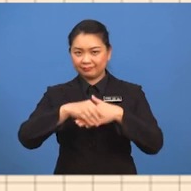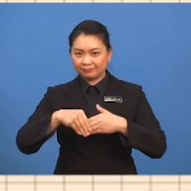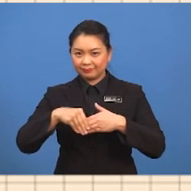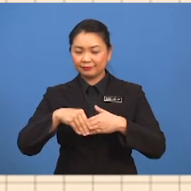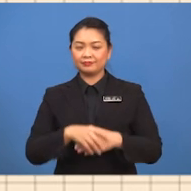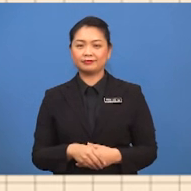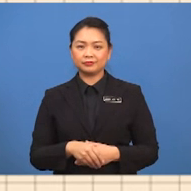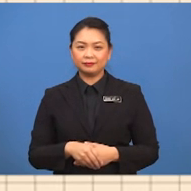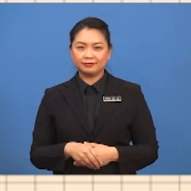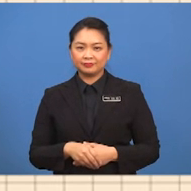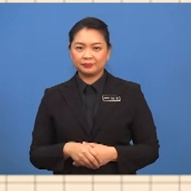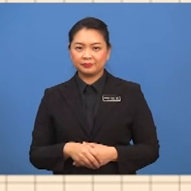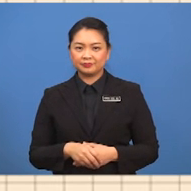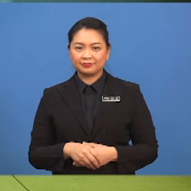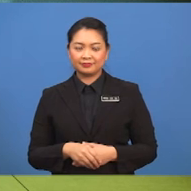RM19.